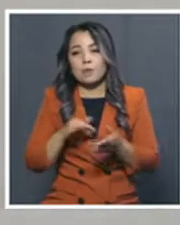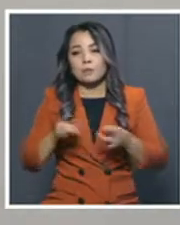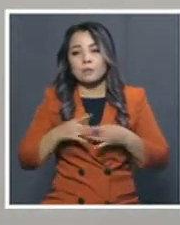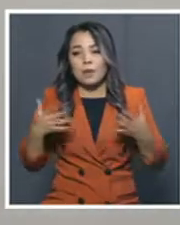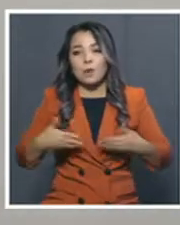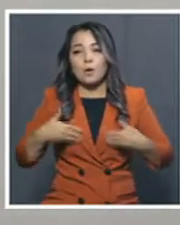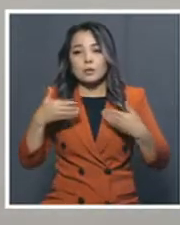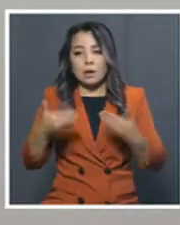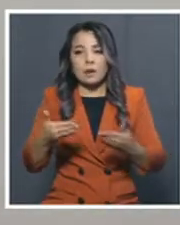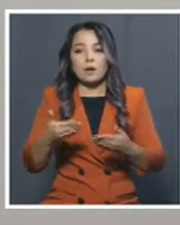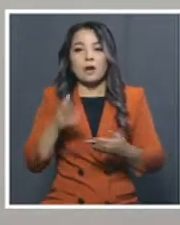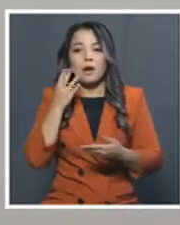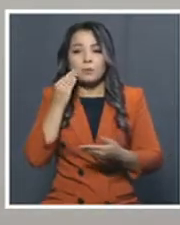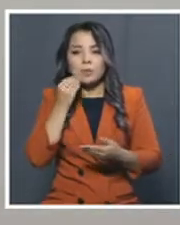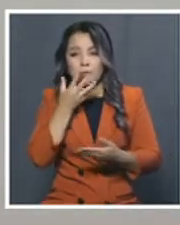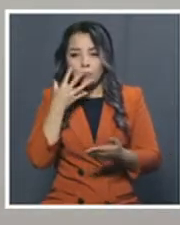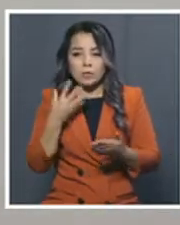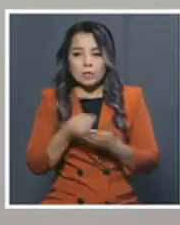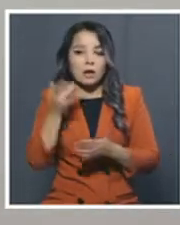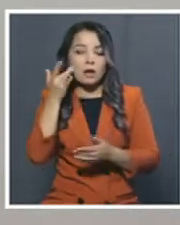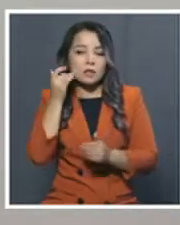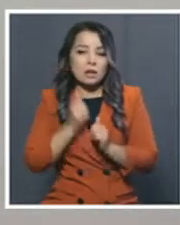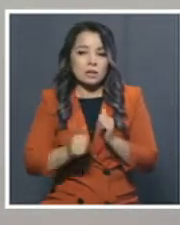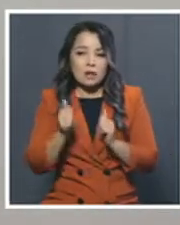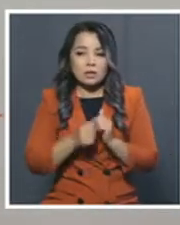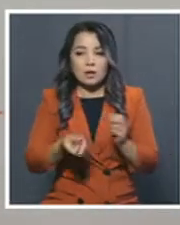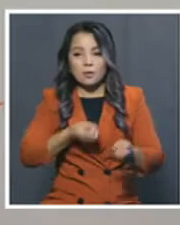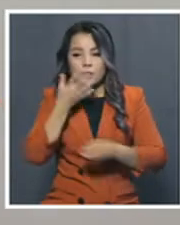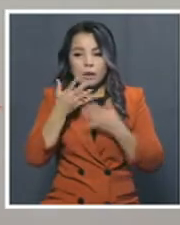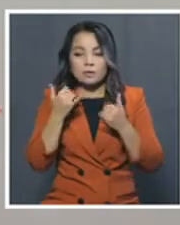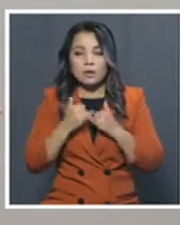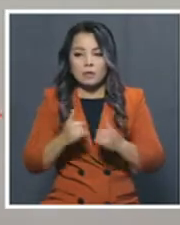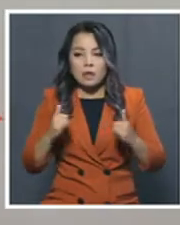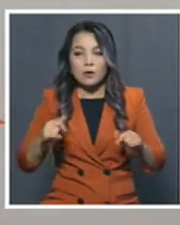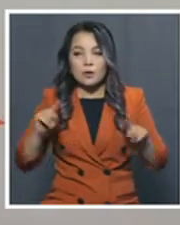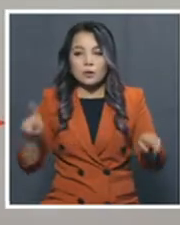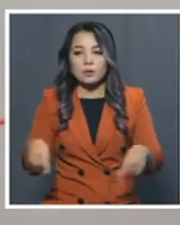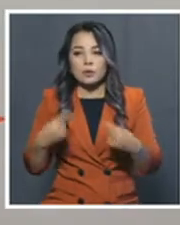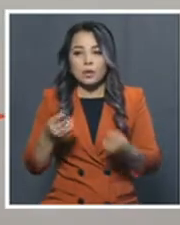Қаламыз, Алматымыз әрқашанда жарқырап гүлдей берсін.